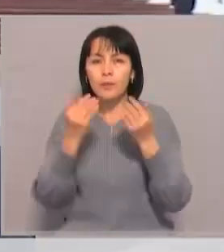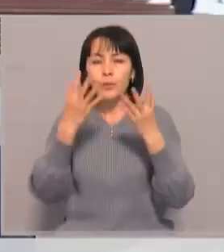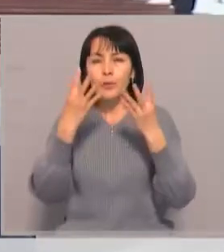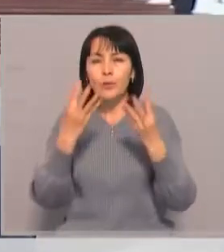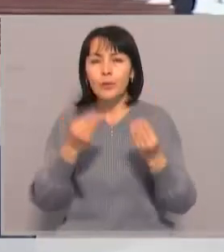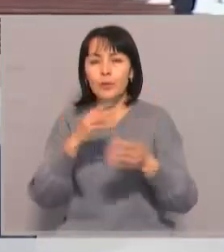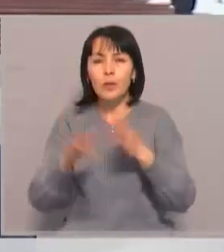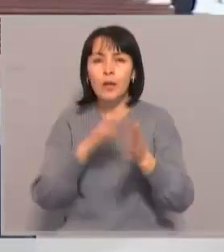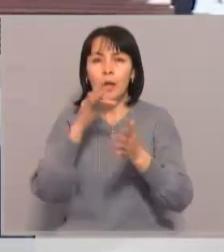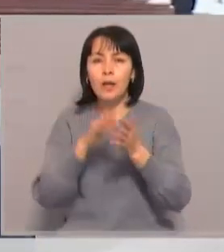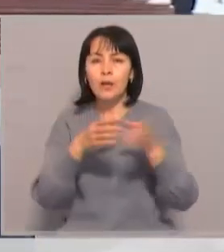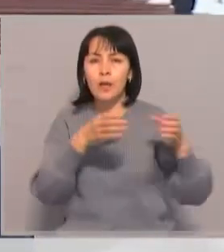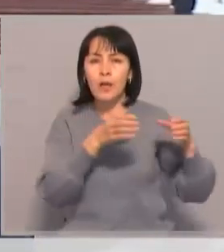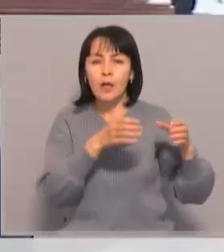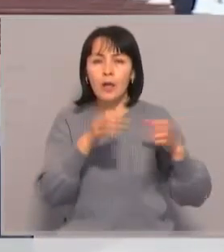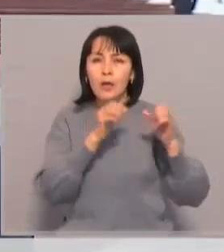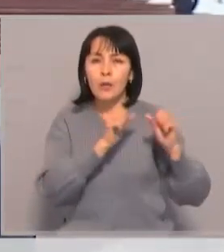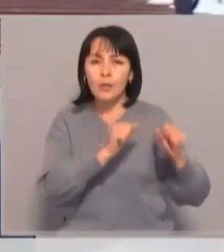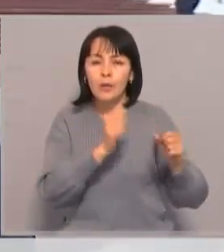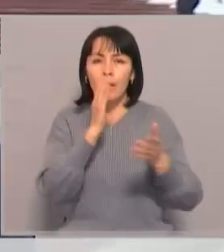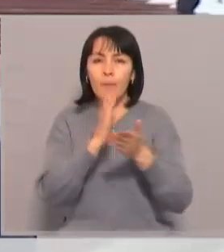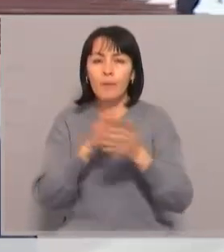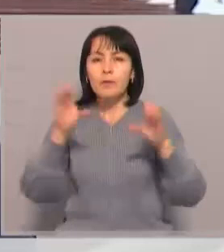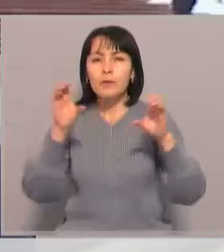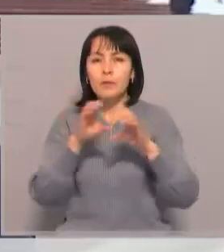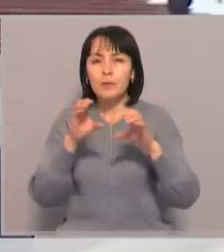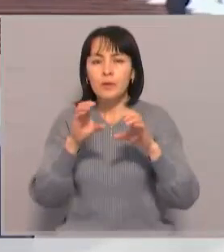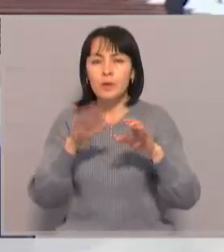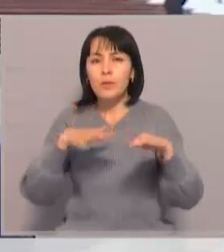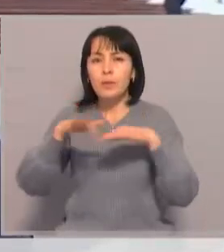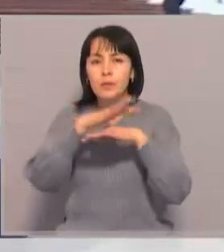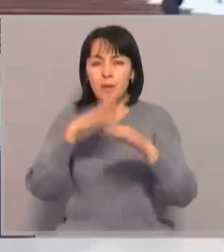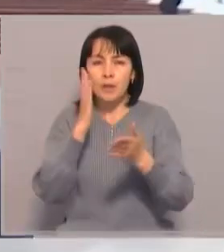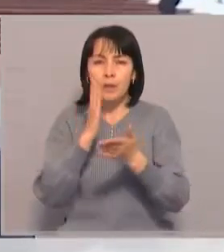Бүгінде қалада қорда жеткілікті, сауда желілерінде де, сонымен қатар